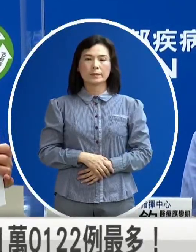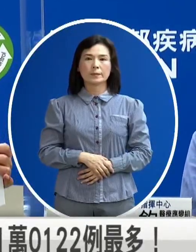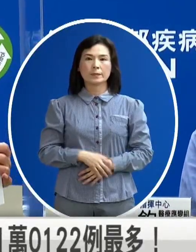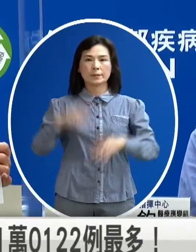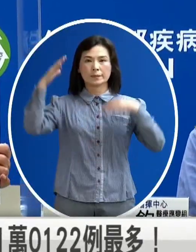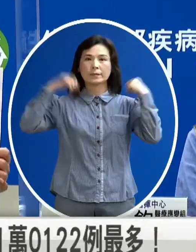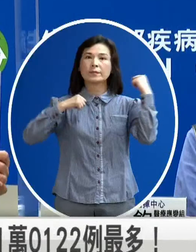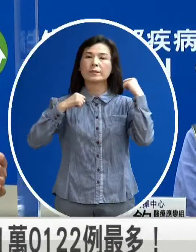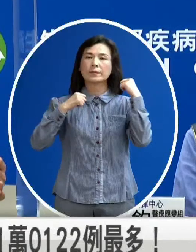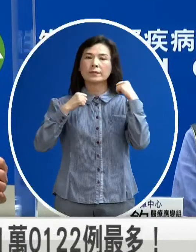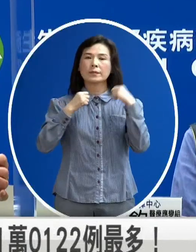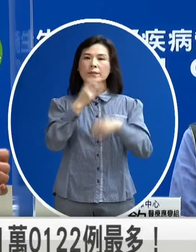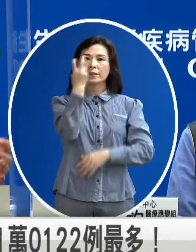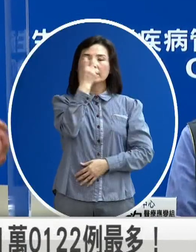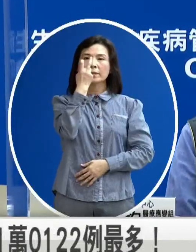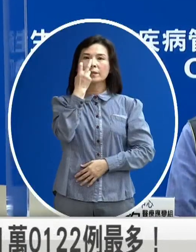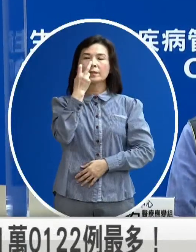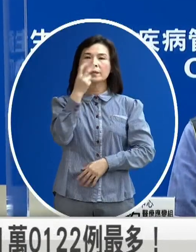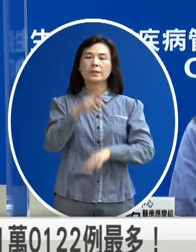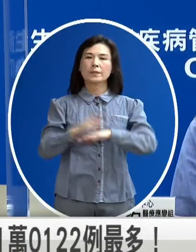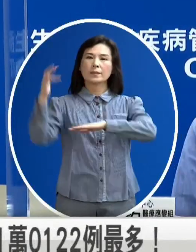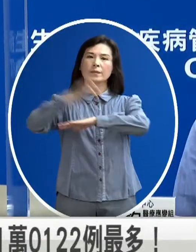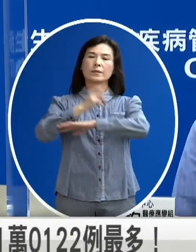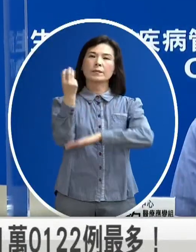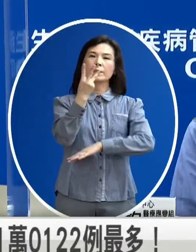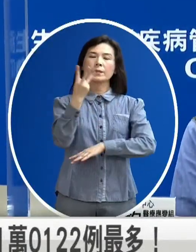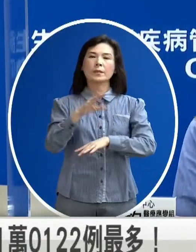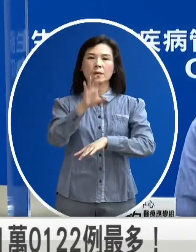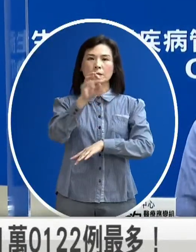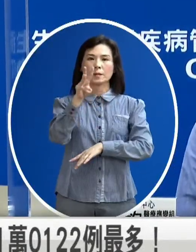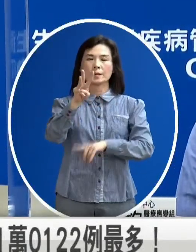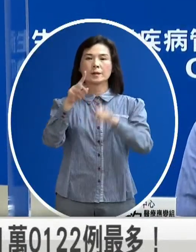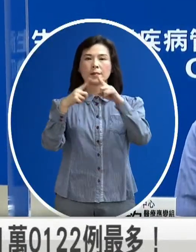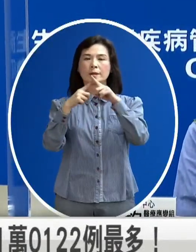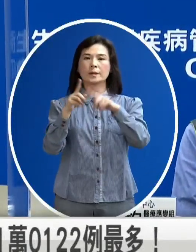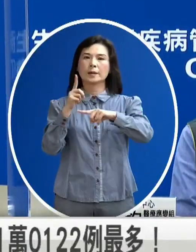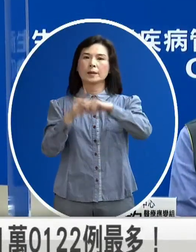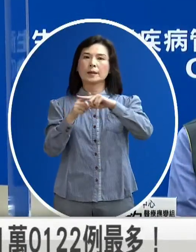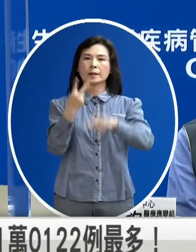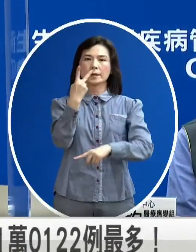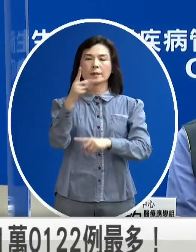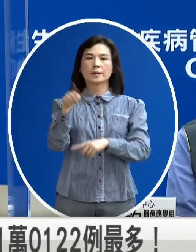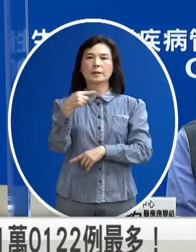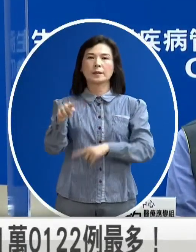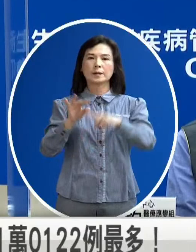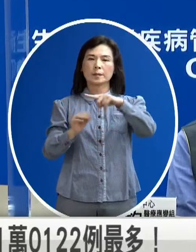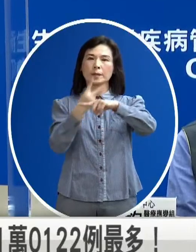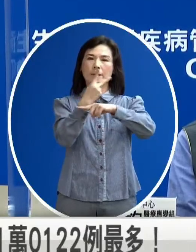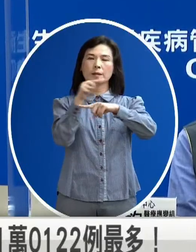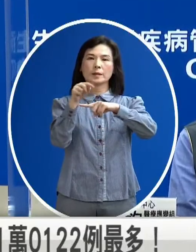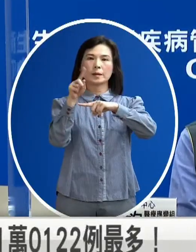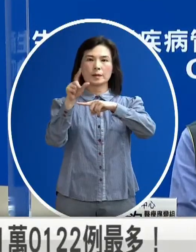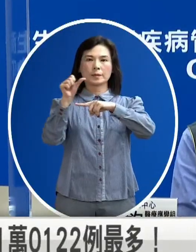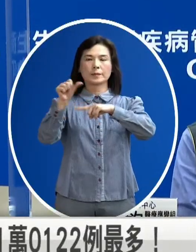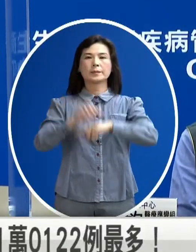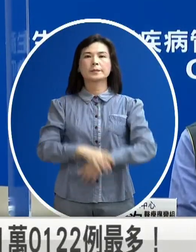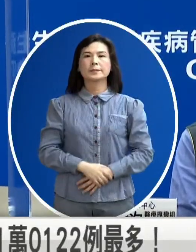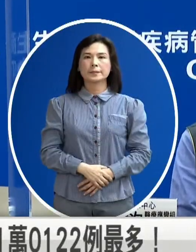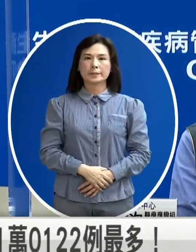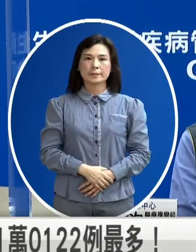那早上哈检查了3班93人哈，那阳性是2人，阳性率是2.15%。